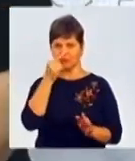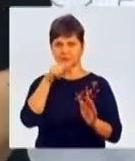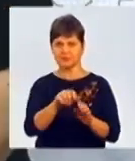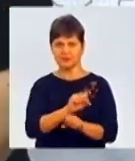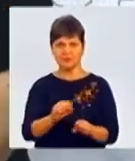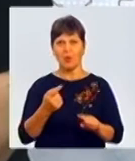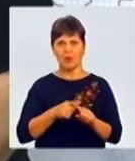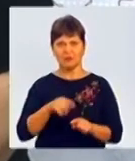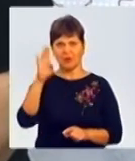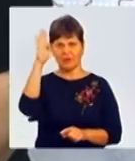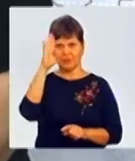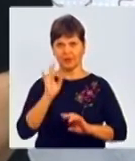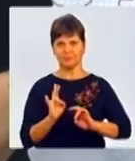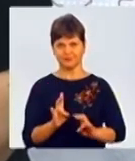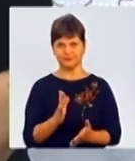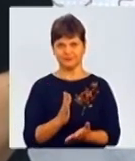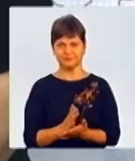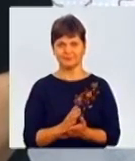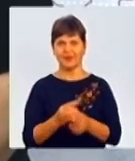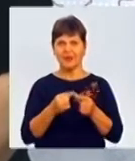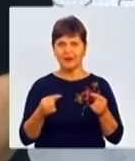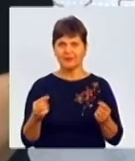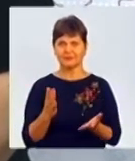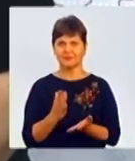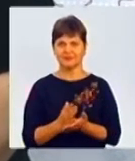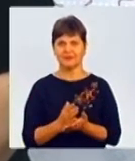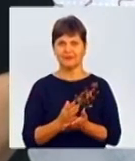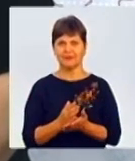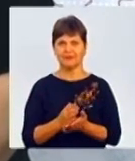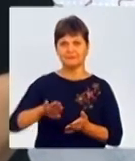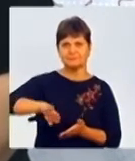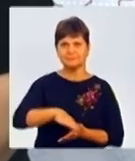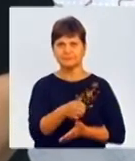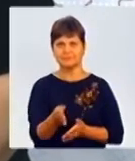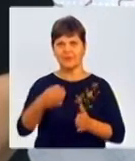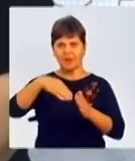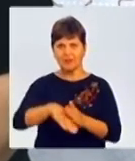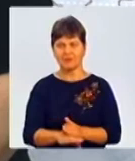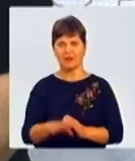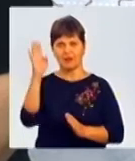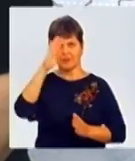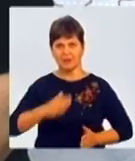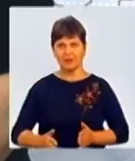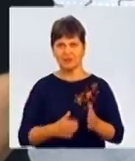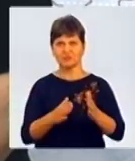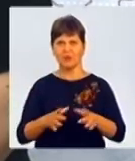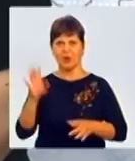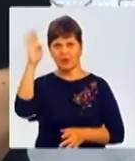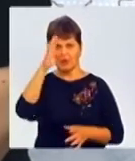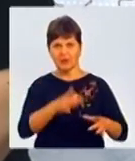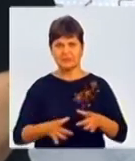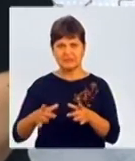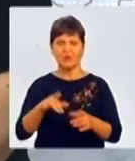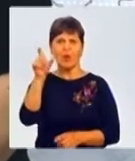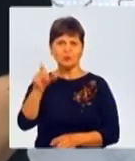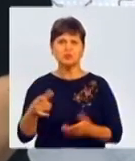річ. Є різний рельєф дна в акваторії і річки, і ставка. І начебто людина там уже